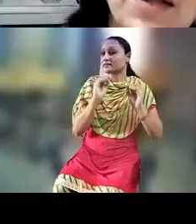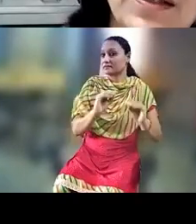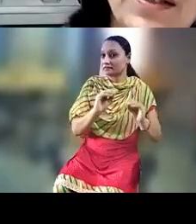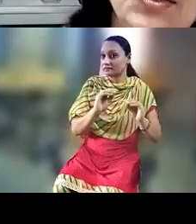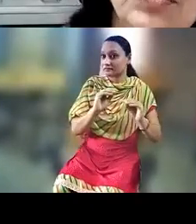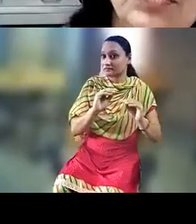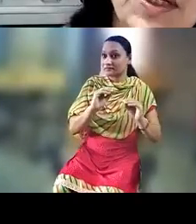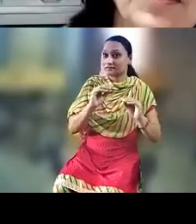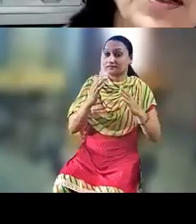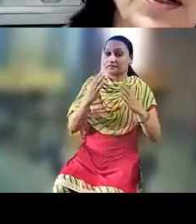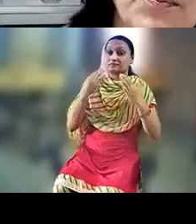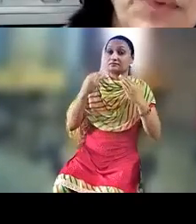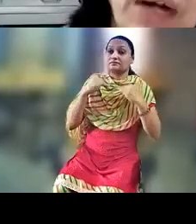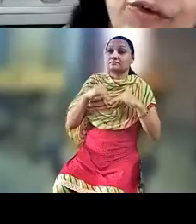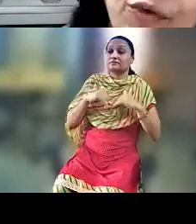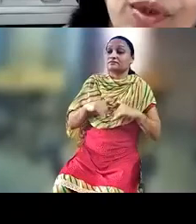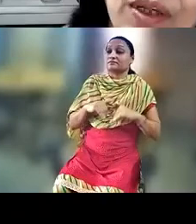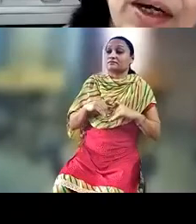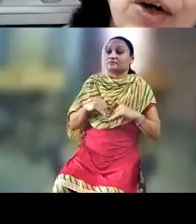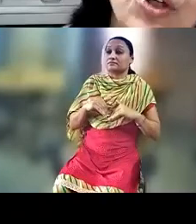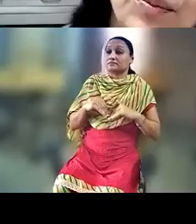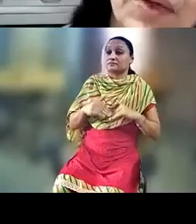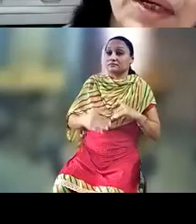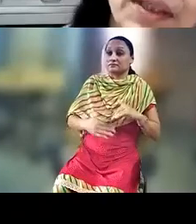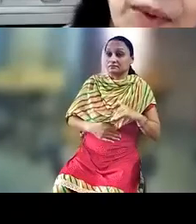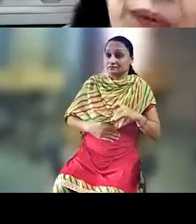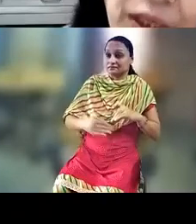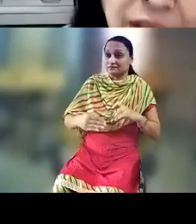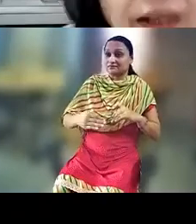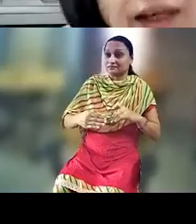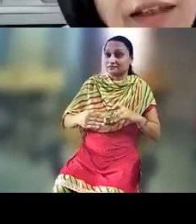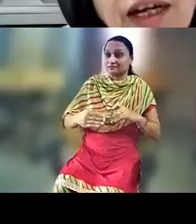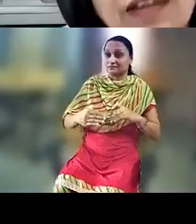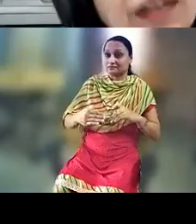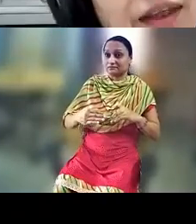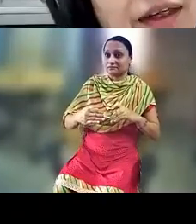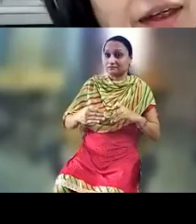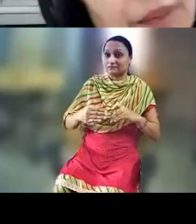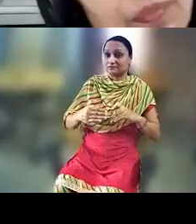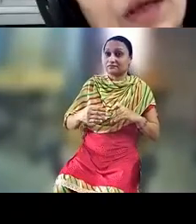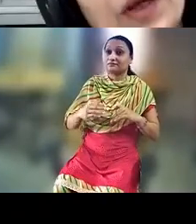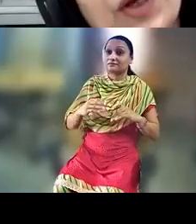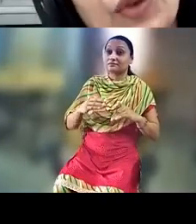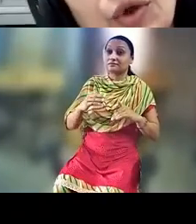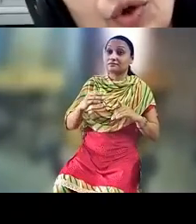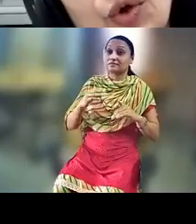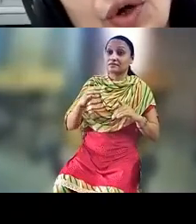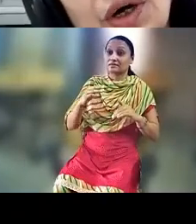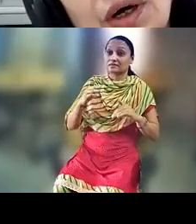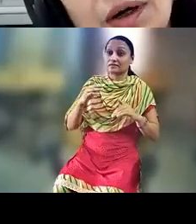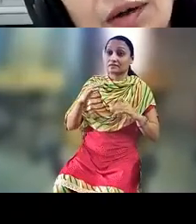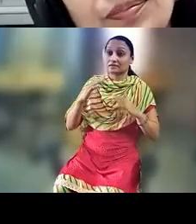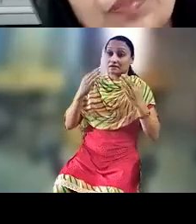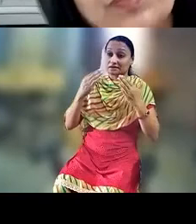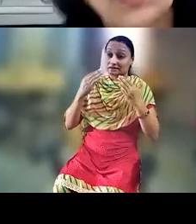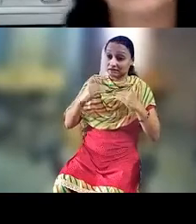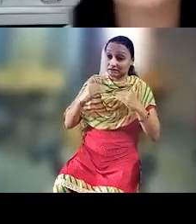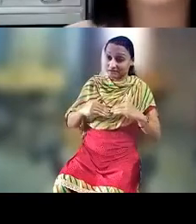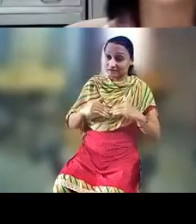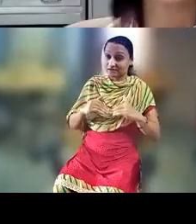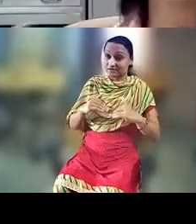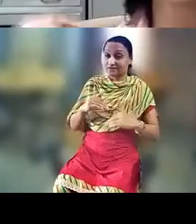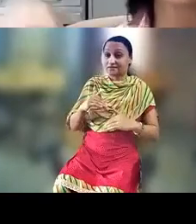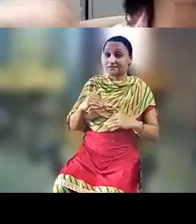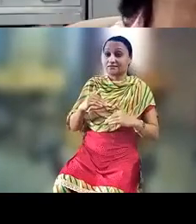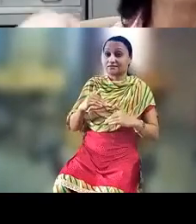सांस लेते हैं जिसमें कि हमारा पेट फूलता है। और जब हम इतनी गहरी सांस लेते हैं तो